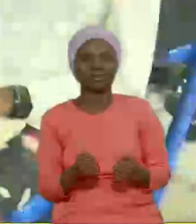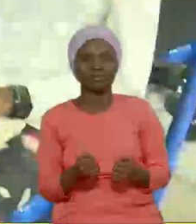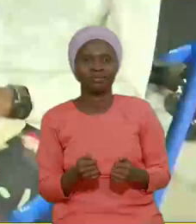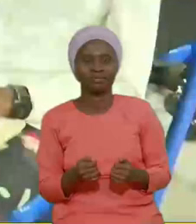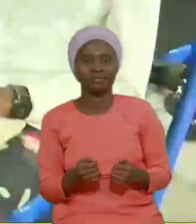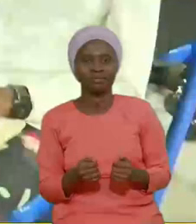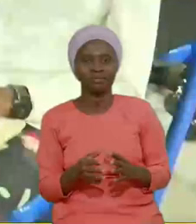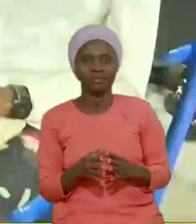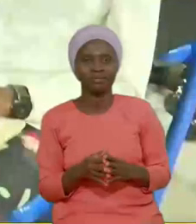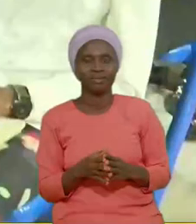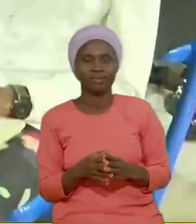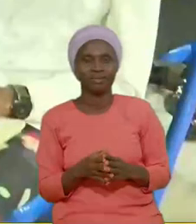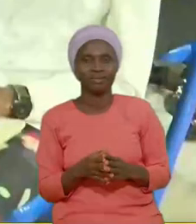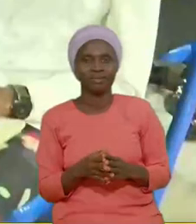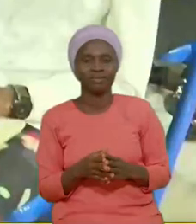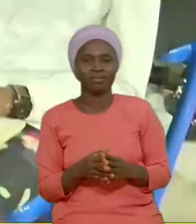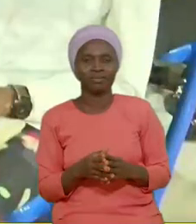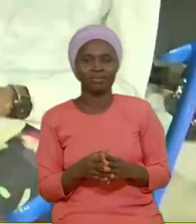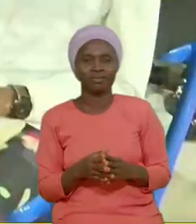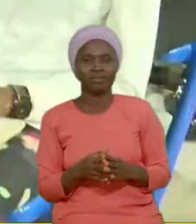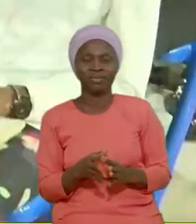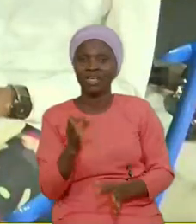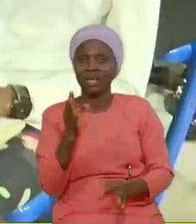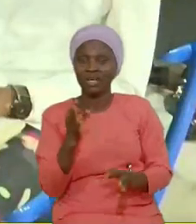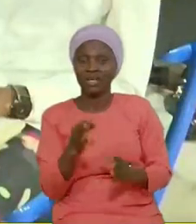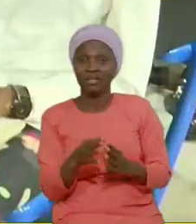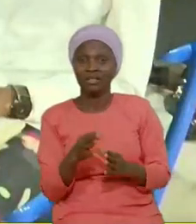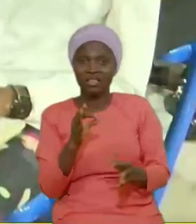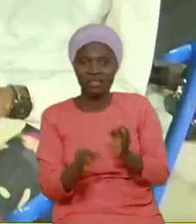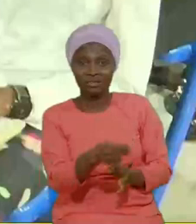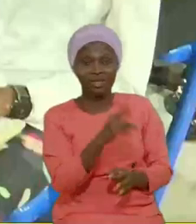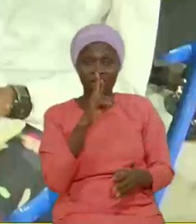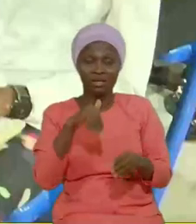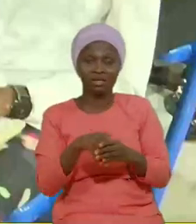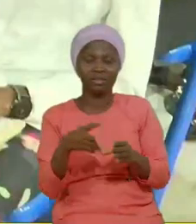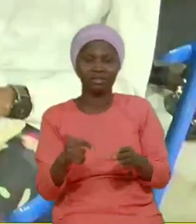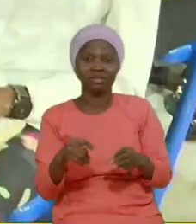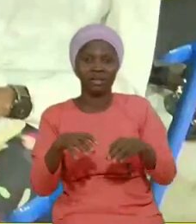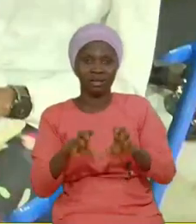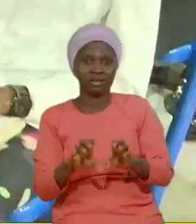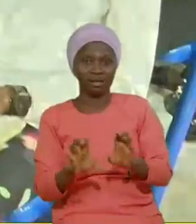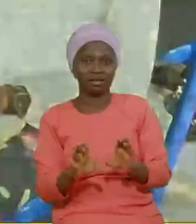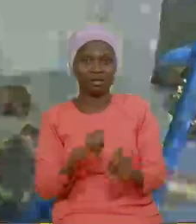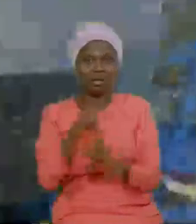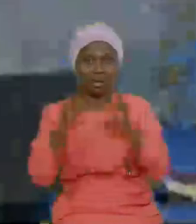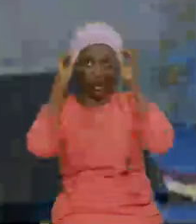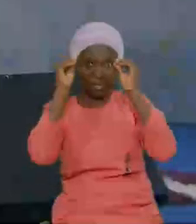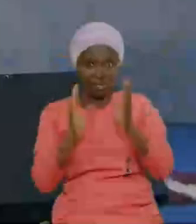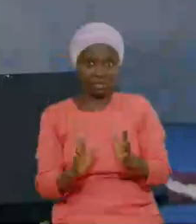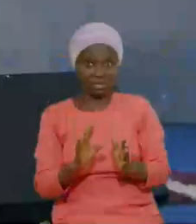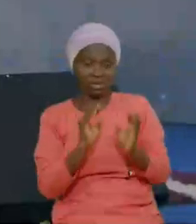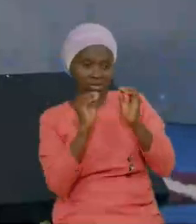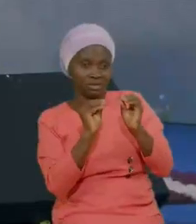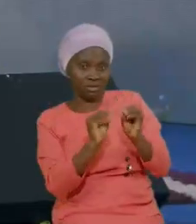Ils ne sont pas réfléchis, ils ne planifient rien pour leur vie, ils sont là comme des clowns. You know, while the teacher is teaching, they